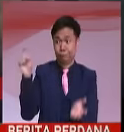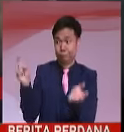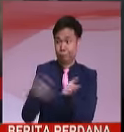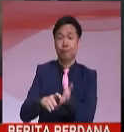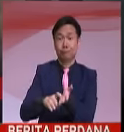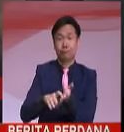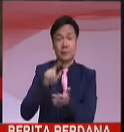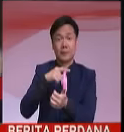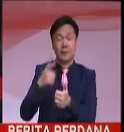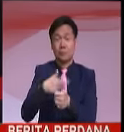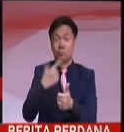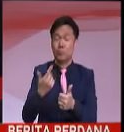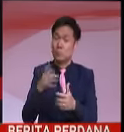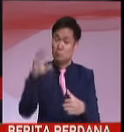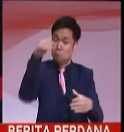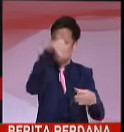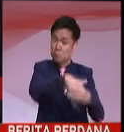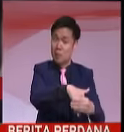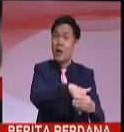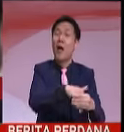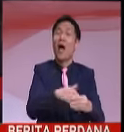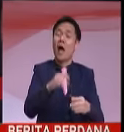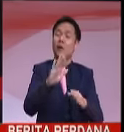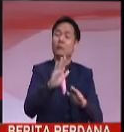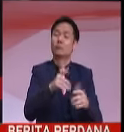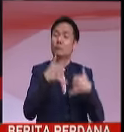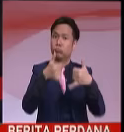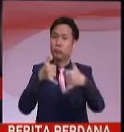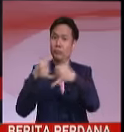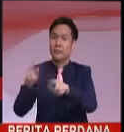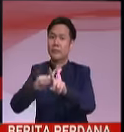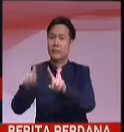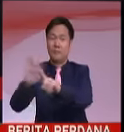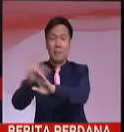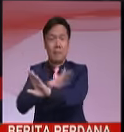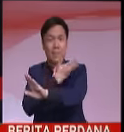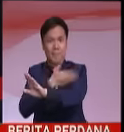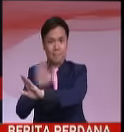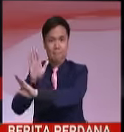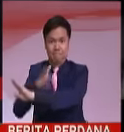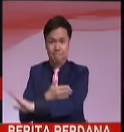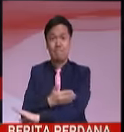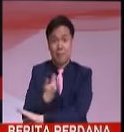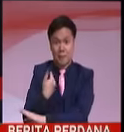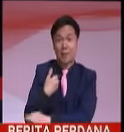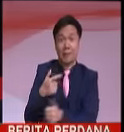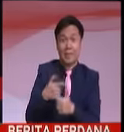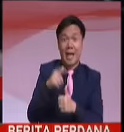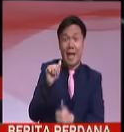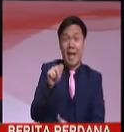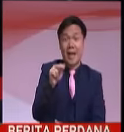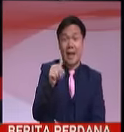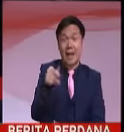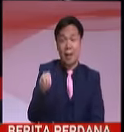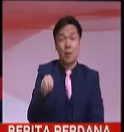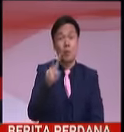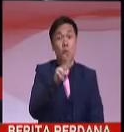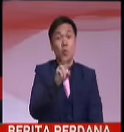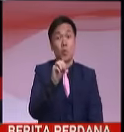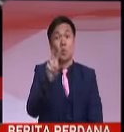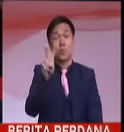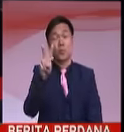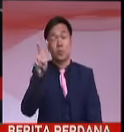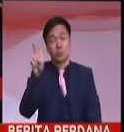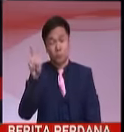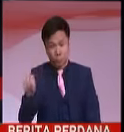beberapa pencalonan dalam penghancuran Anugerah musik lain berdasarkan kategori namun Andam 2020 adalah satu dimensi